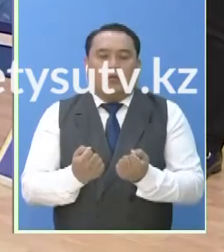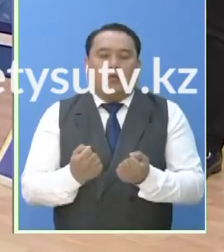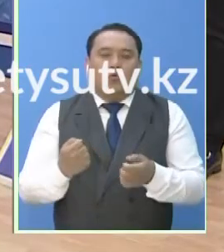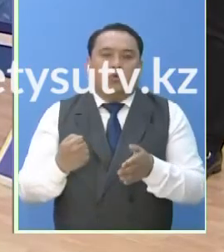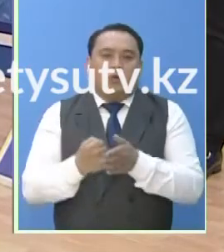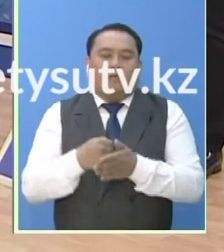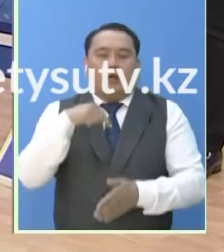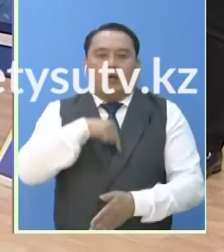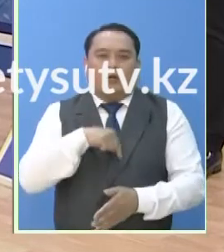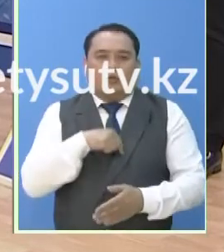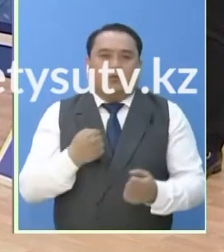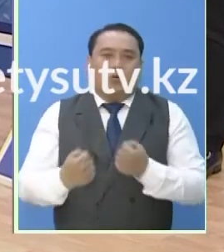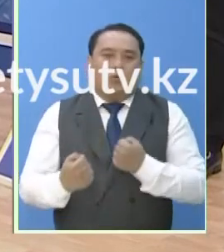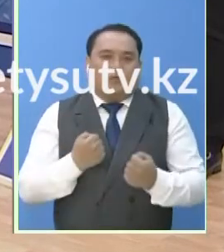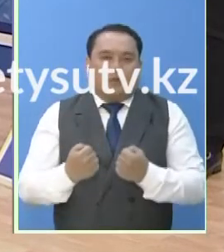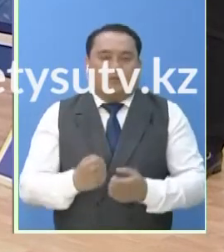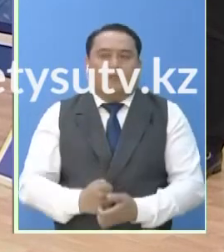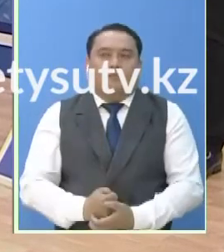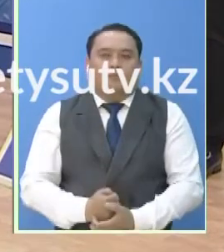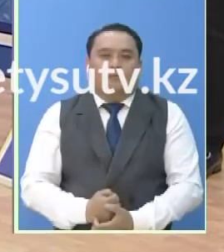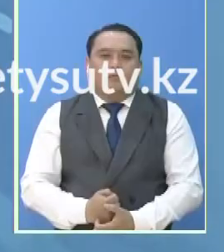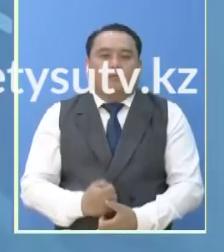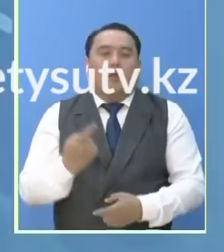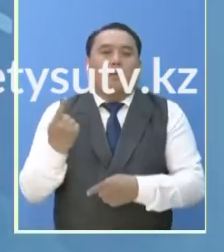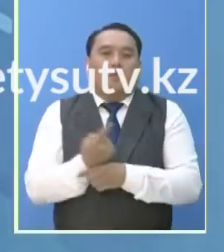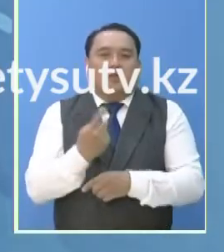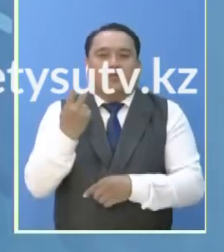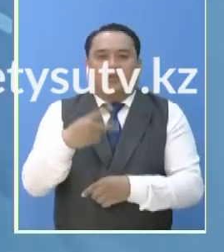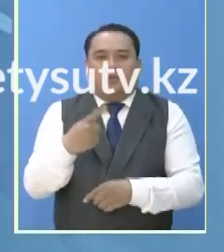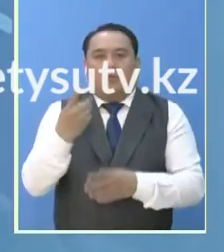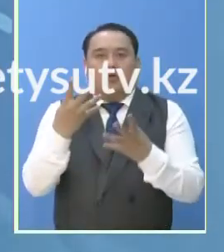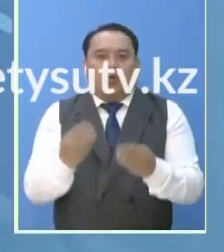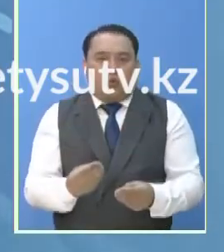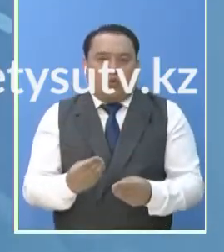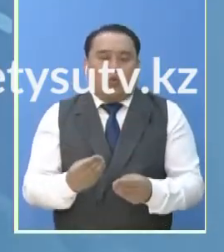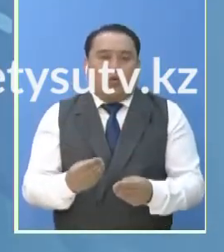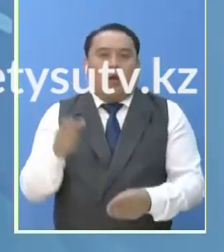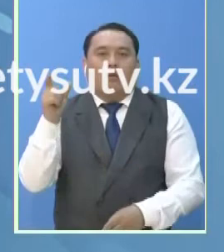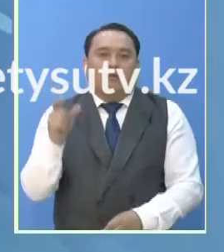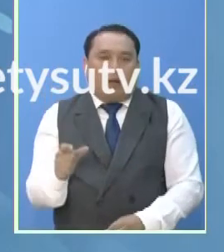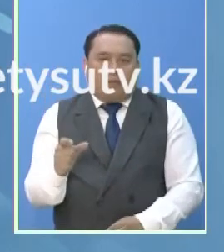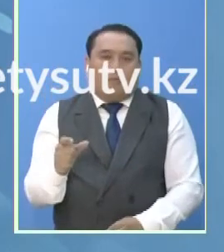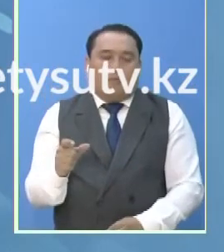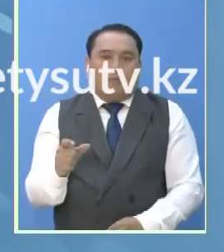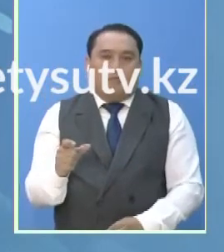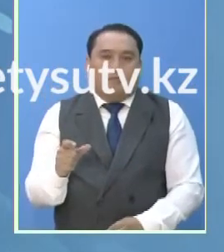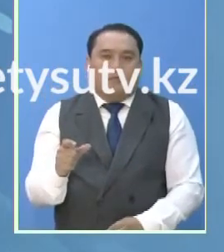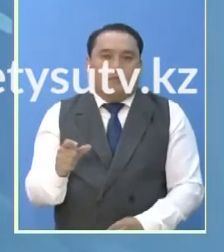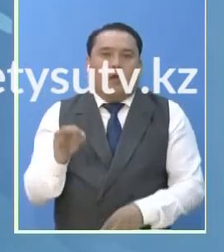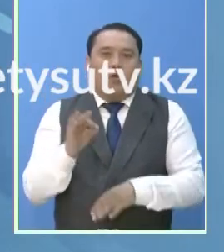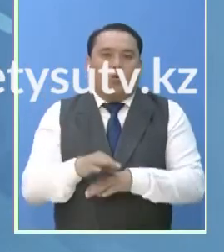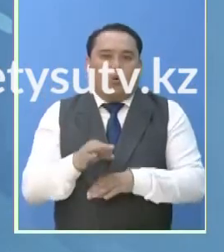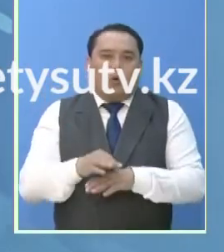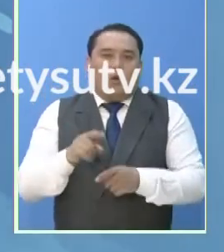айтқанда. Сондай. Ал енді осы бірінші бөлігін алғаннан кейінгі 21 күн аралығында адам осы індетті жұқтырып